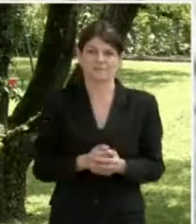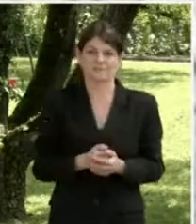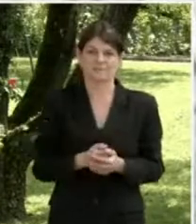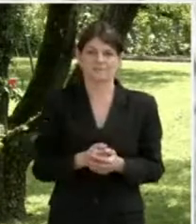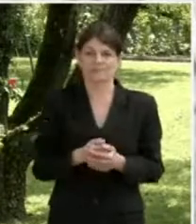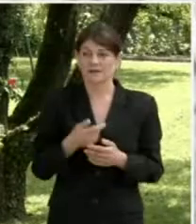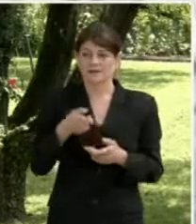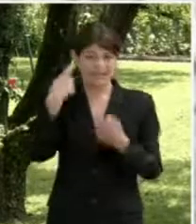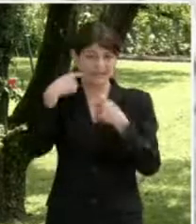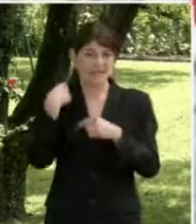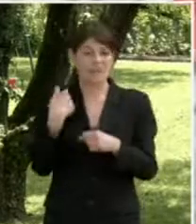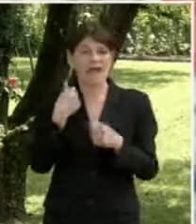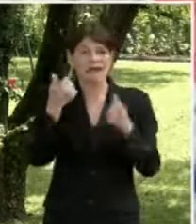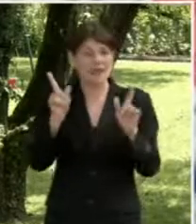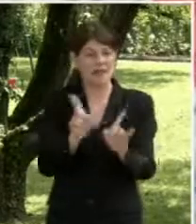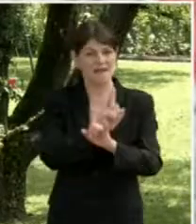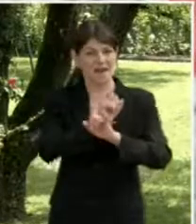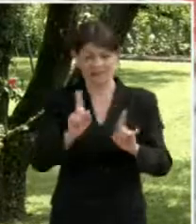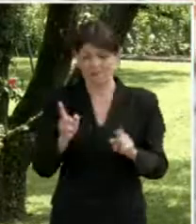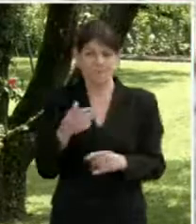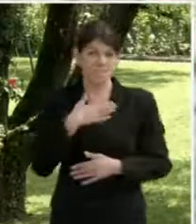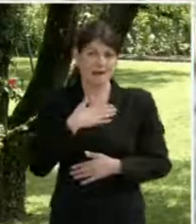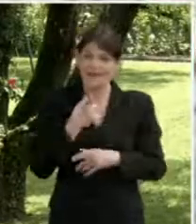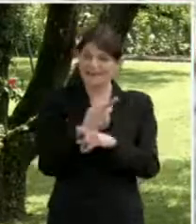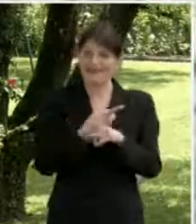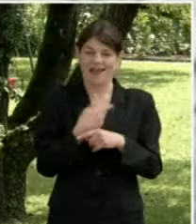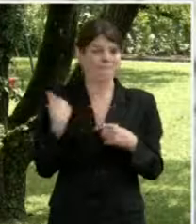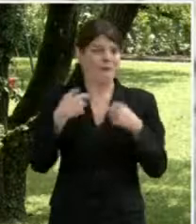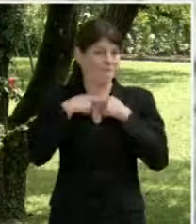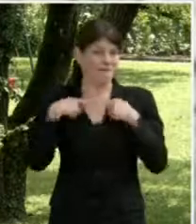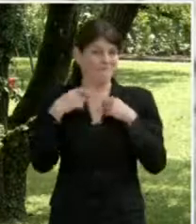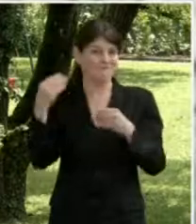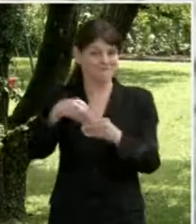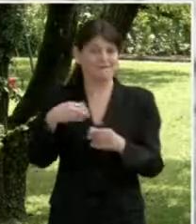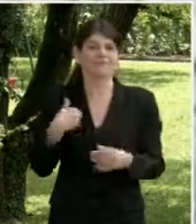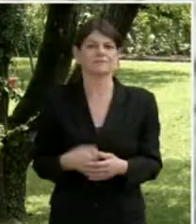Das erinnert mich an einen Liedtext aus meiner Zeit bei den Pfadfindern.